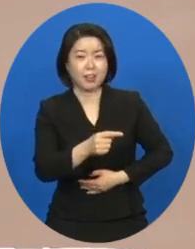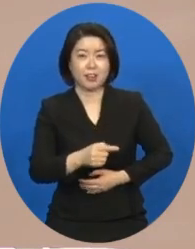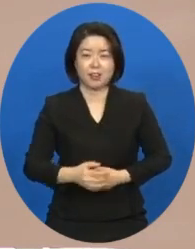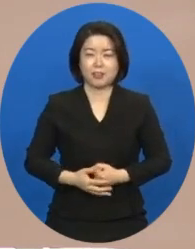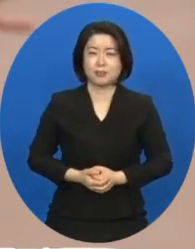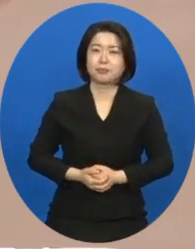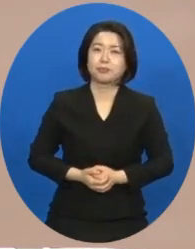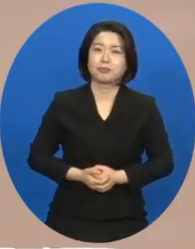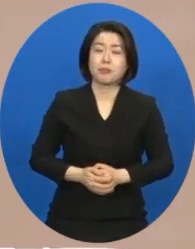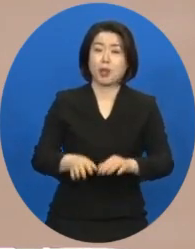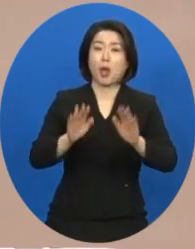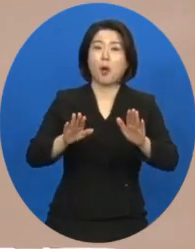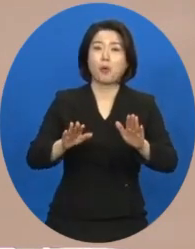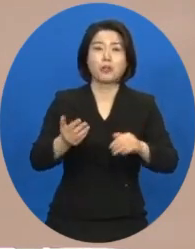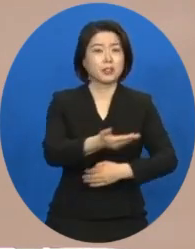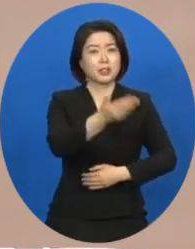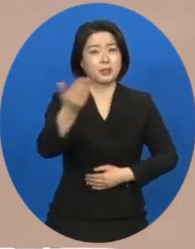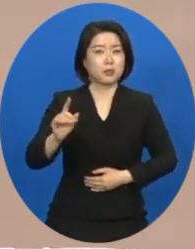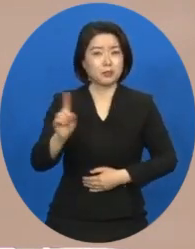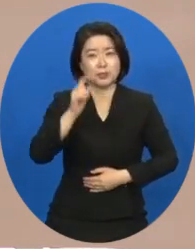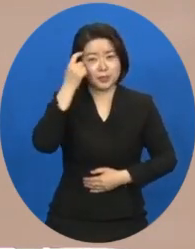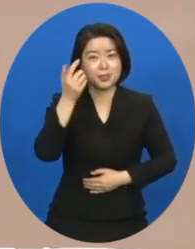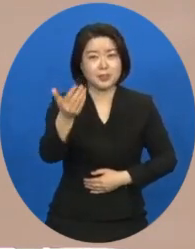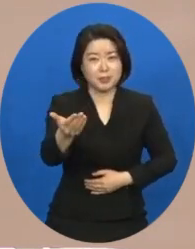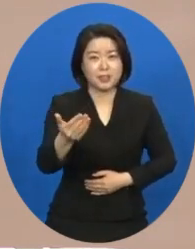근데 오늘 이 시간 여러분들은 어떻습니까?